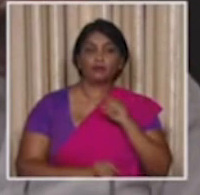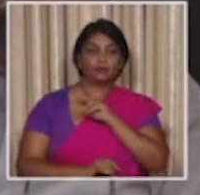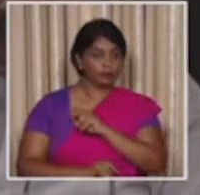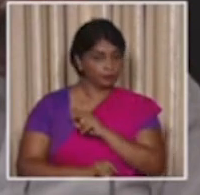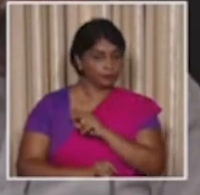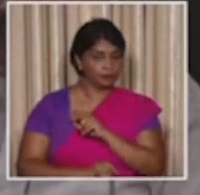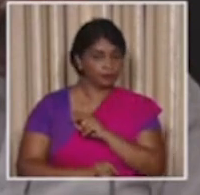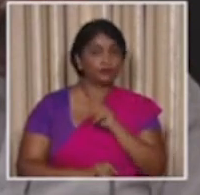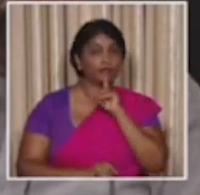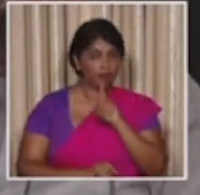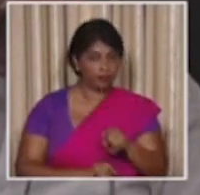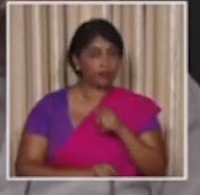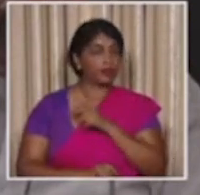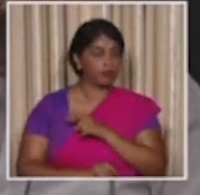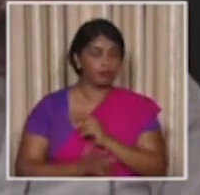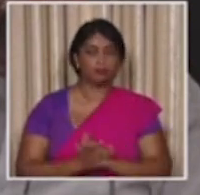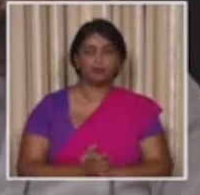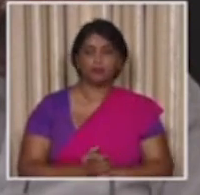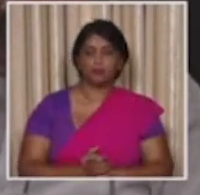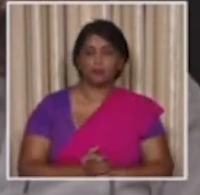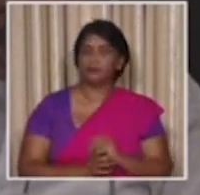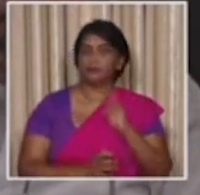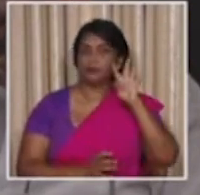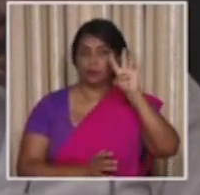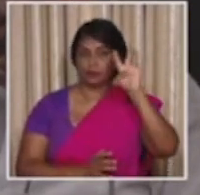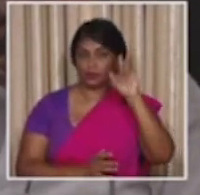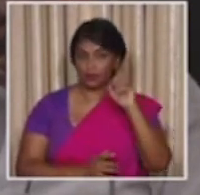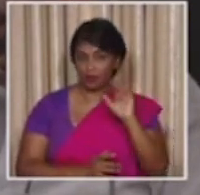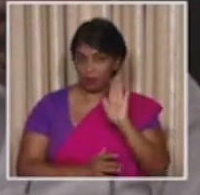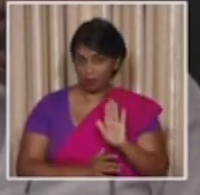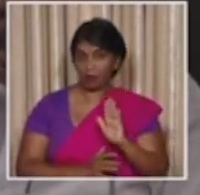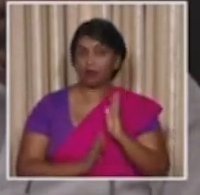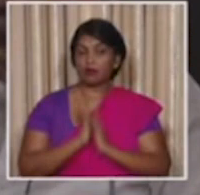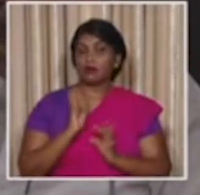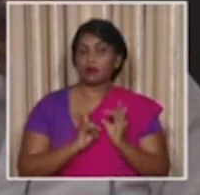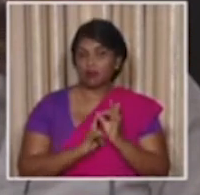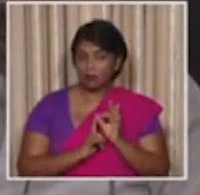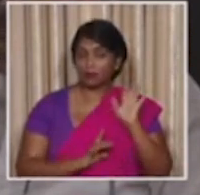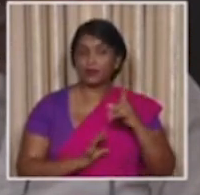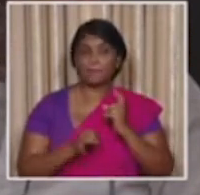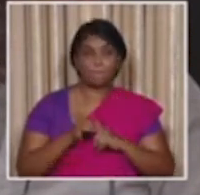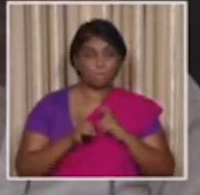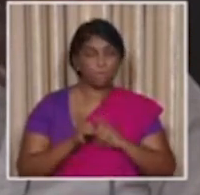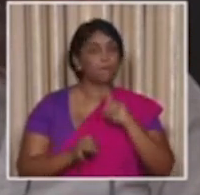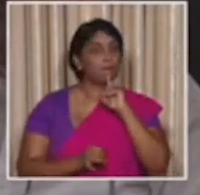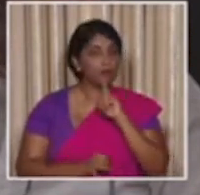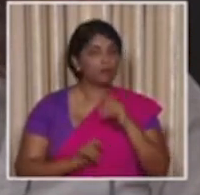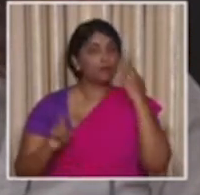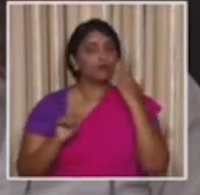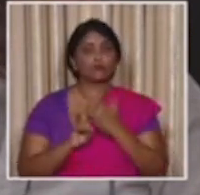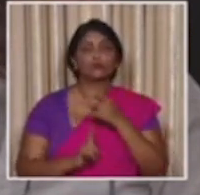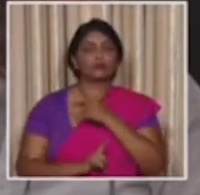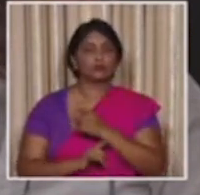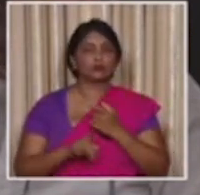ඔබතුමාගේ තීන්දුවේදී ඔබතුමා සඳහන් කළේ 4 අයන්නේ තියෙන මන්ත්‍රීවරයෙක් විසින් වරප්‍රසාද ප්‍රශ්නයක් මතු කළාම ඒ සම්බන්ධයෙන්